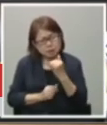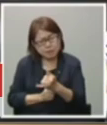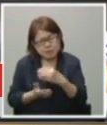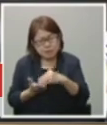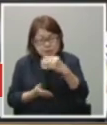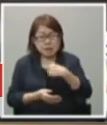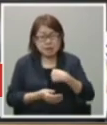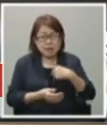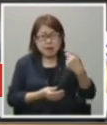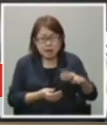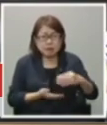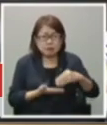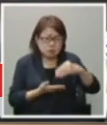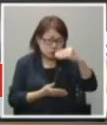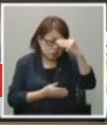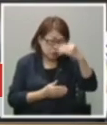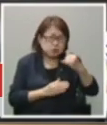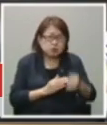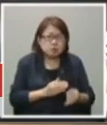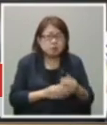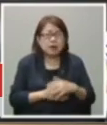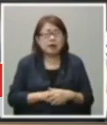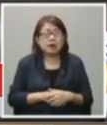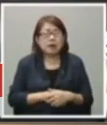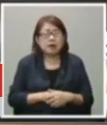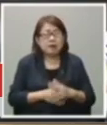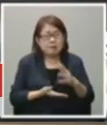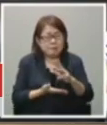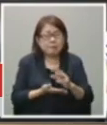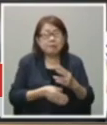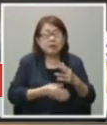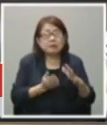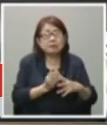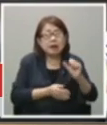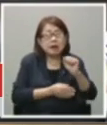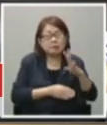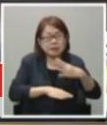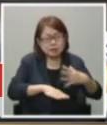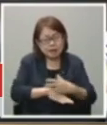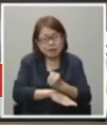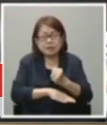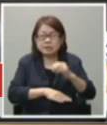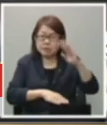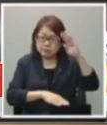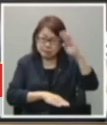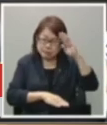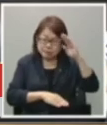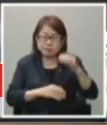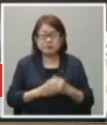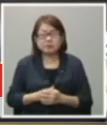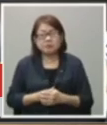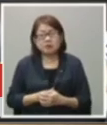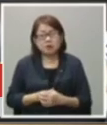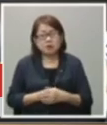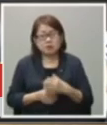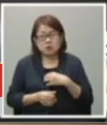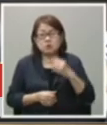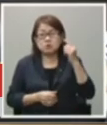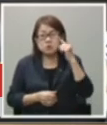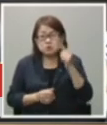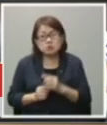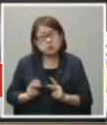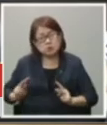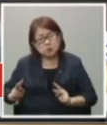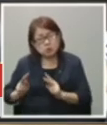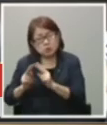าเราเข้าไปเนี่ยหลายรุ่นหลายคนหลายท่านดีมากครับนั่นหมายถึงว่าเขาจะได้เอาคอนเนคชันระหว่างกระทรว